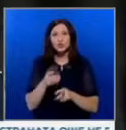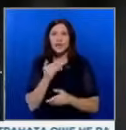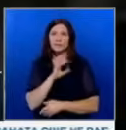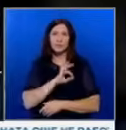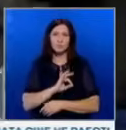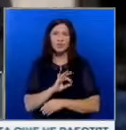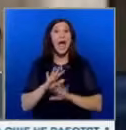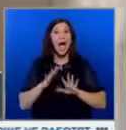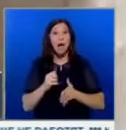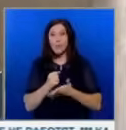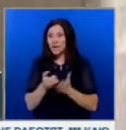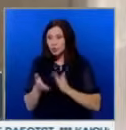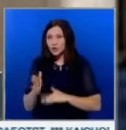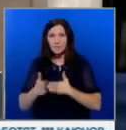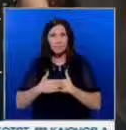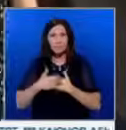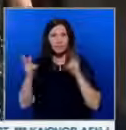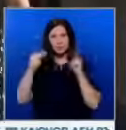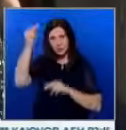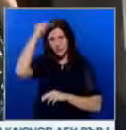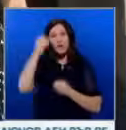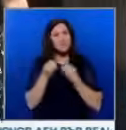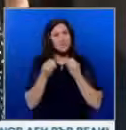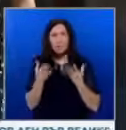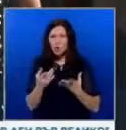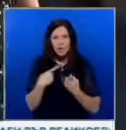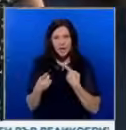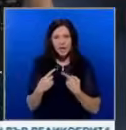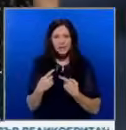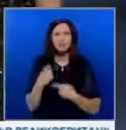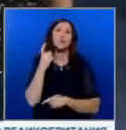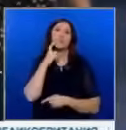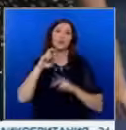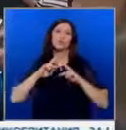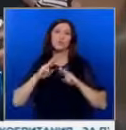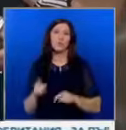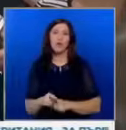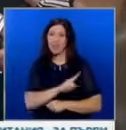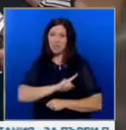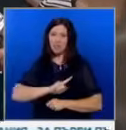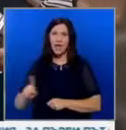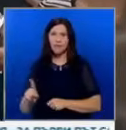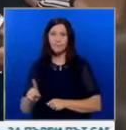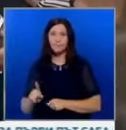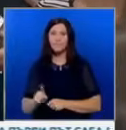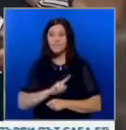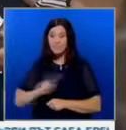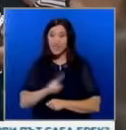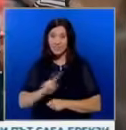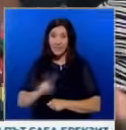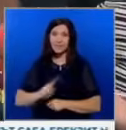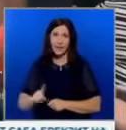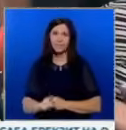успешен. Ако мандат отиде при ППДБ, възможен ли е разговор? Борисов отговори. Не! Не, не,